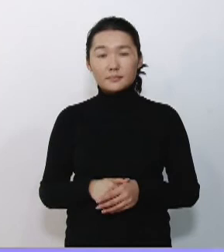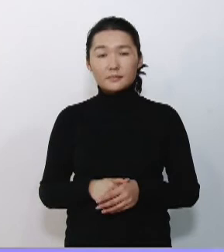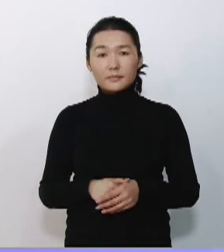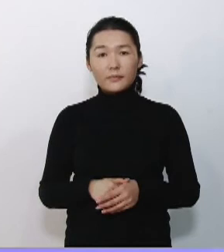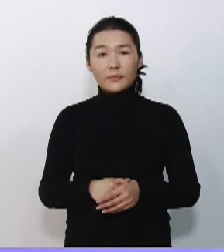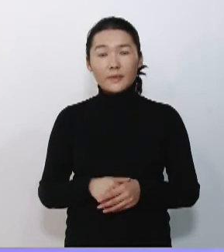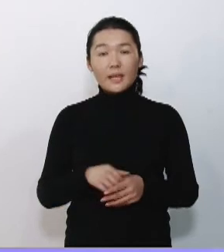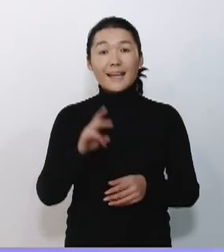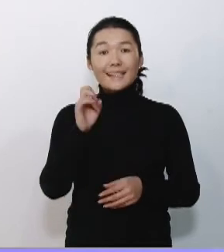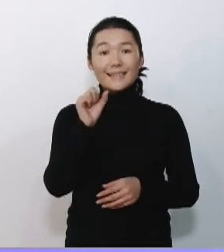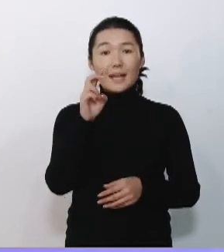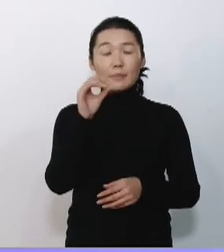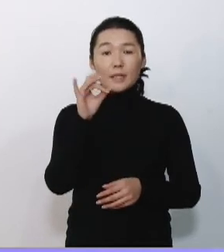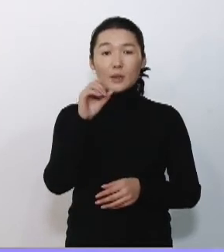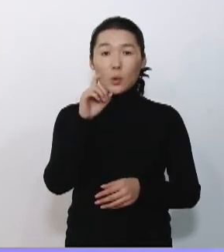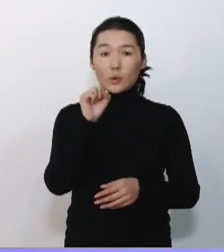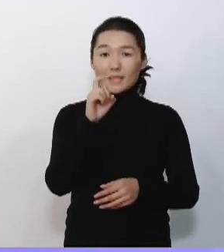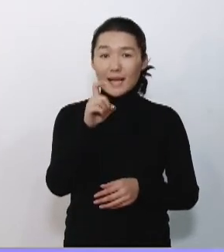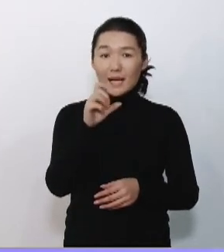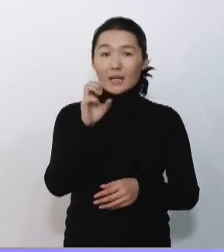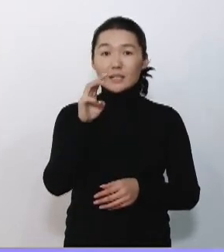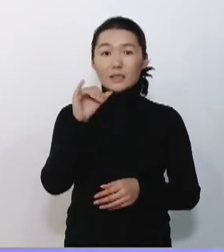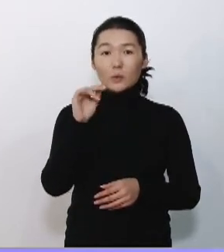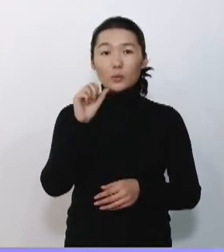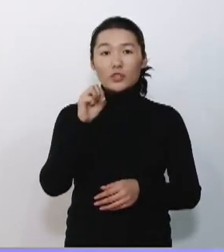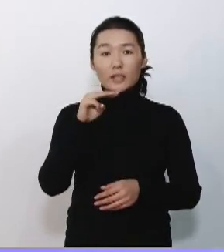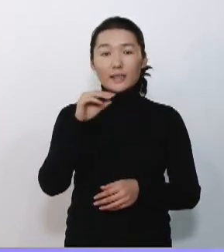На березах стучат дятлы.